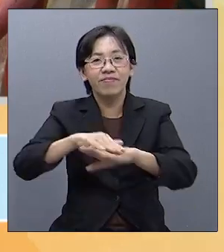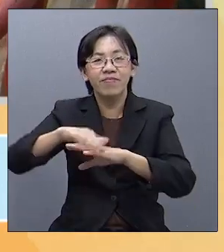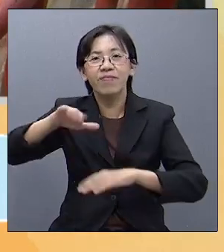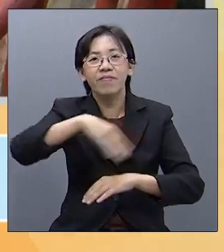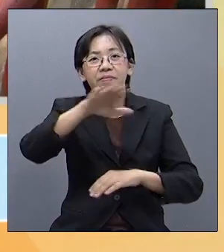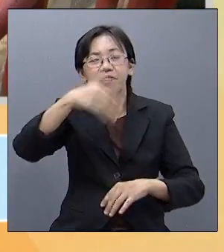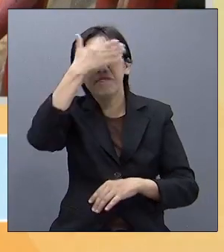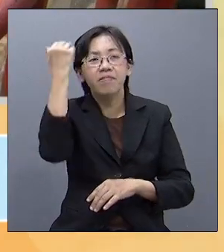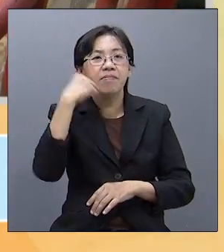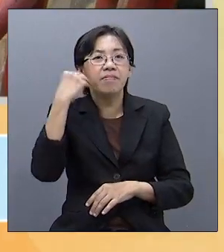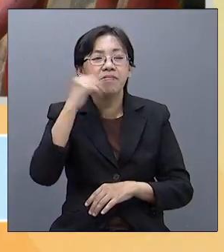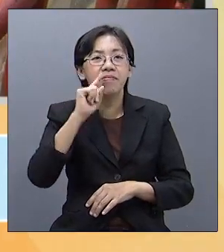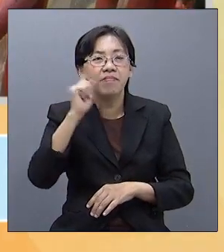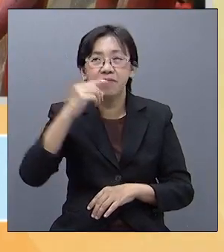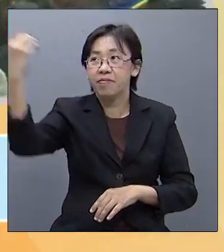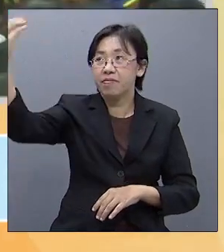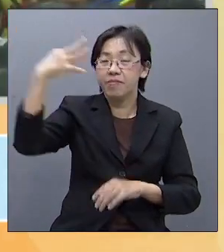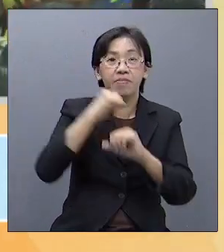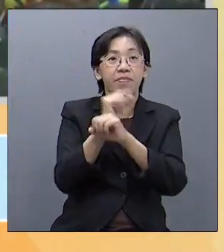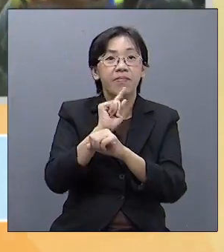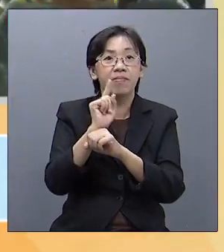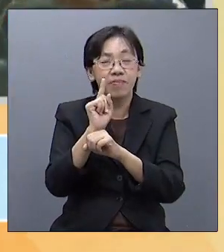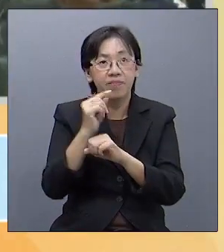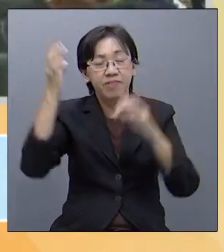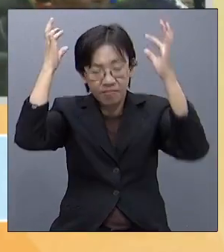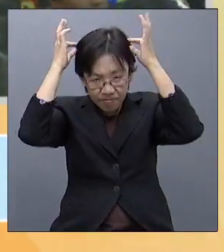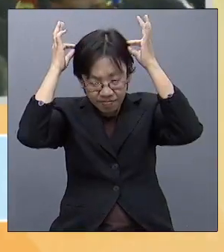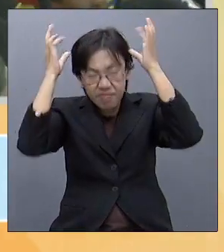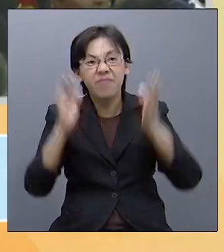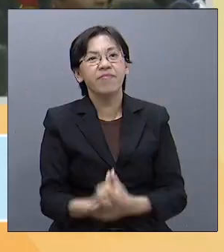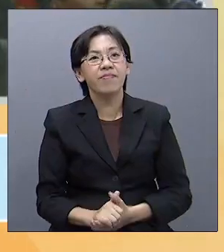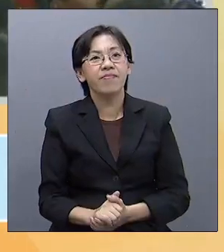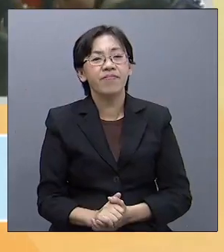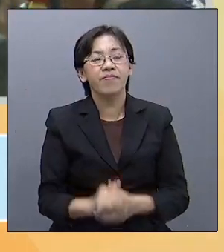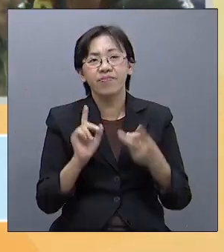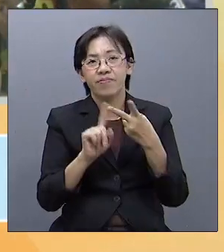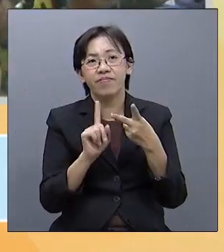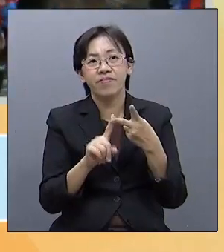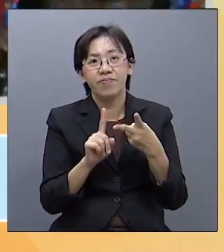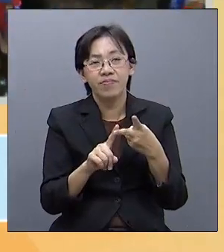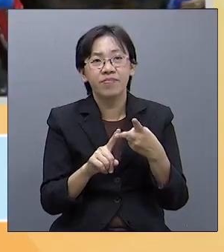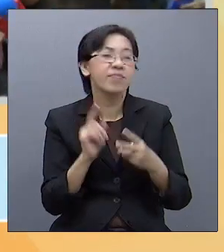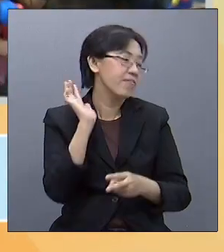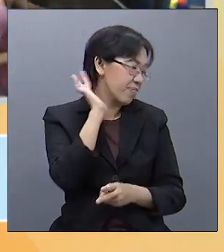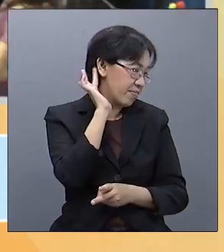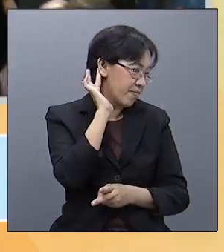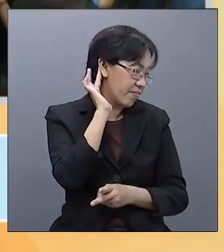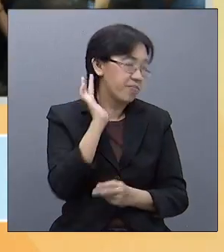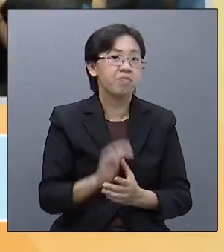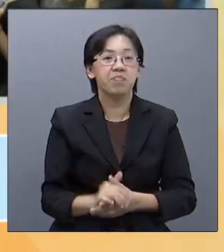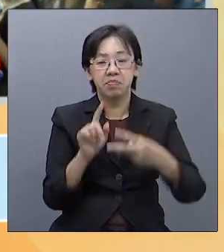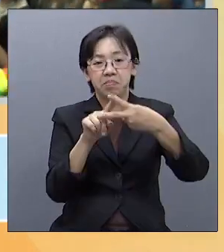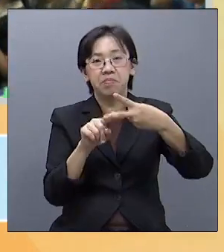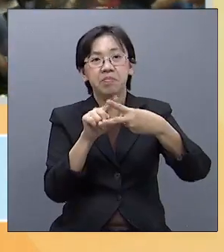ลืมนะฮะป้องกันแดดนั่นก็คือมีหนังศีรษะนะฮะกับอย่างที่สองก็คือหลังหูซึ่งสองจุดเนี้ยเ